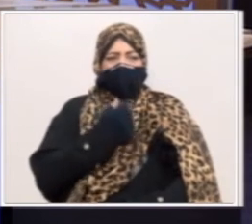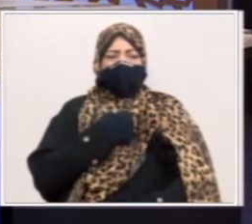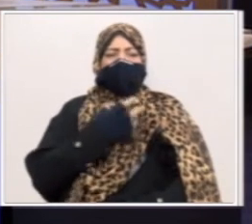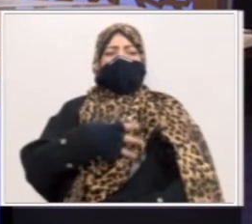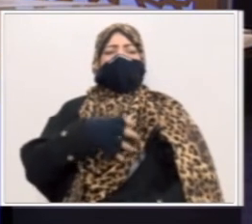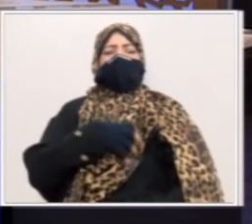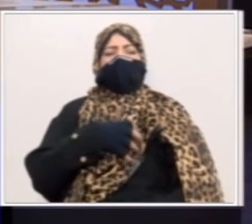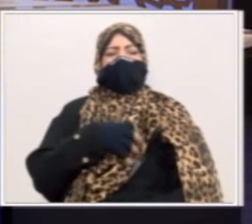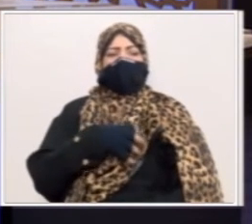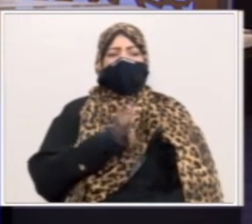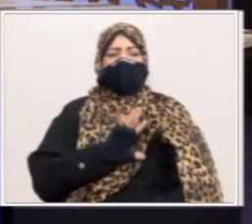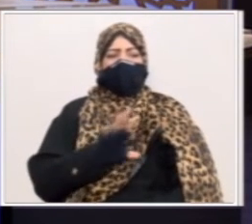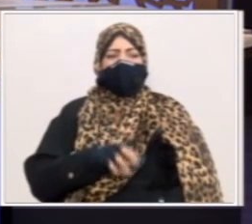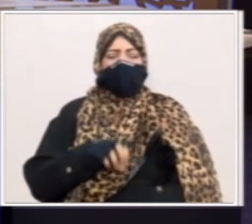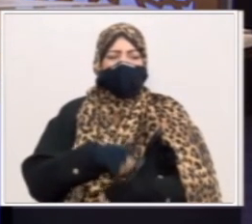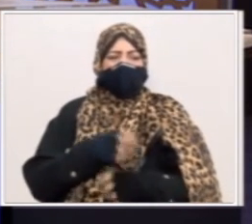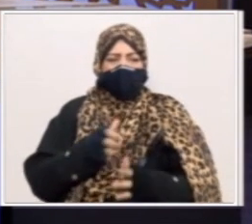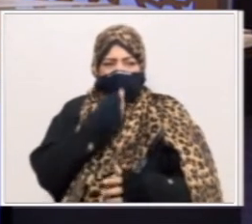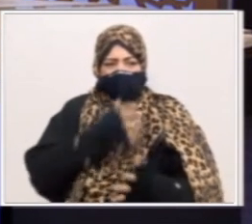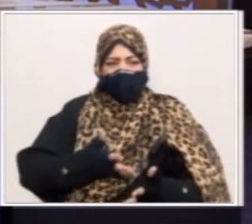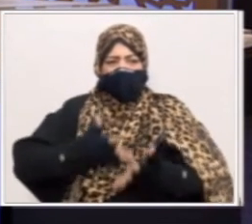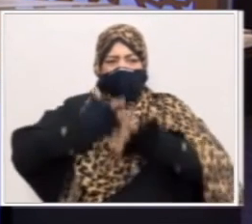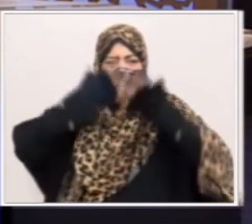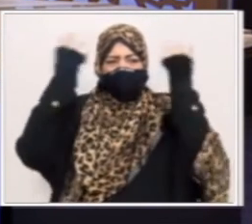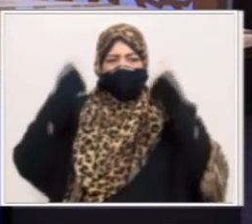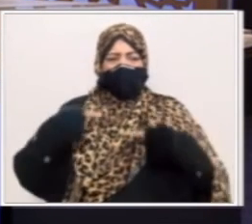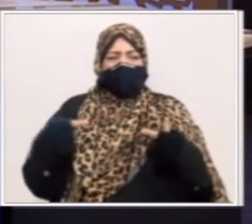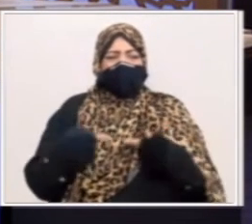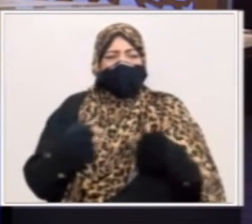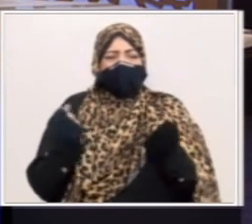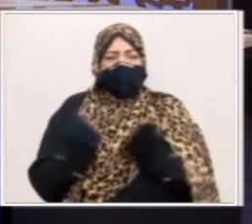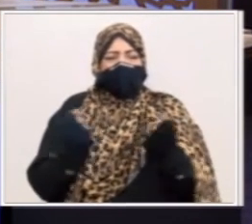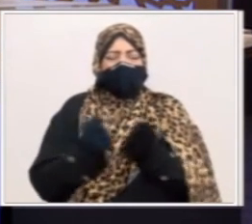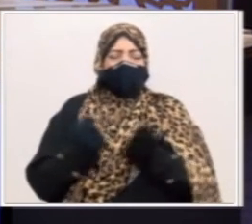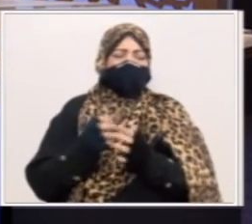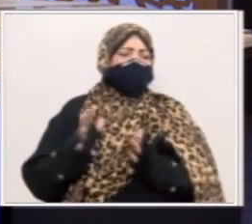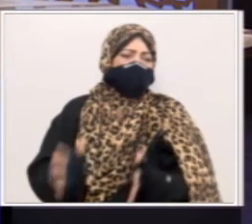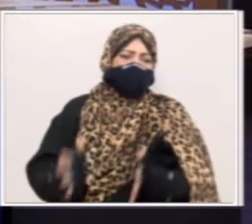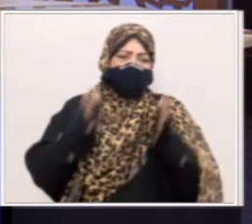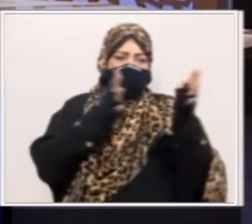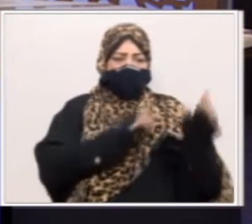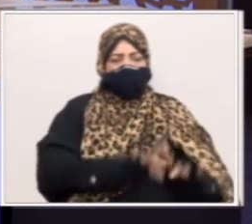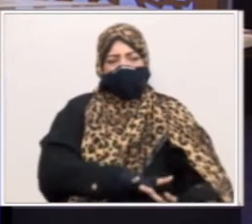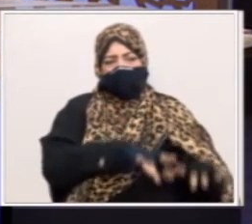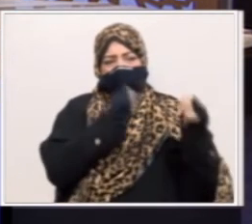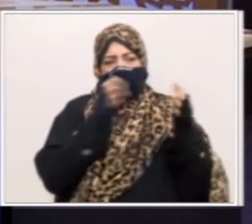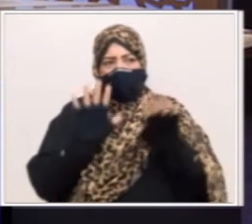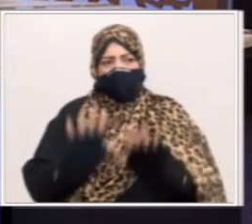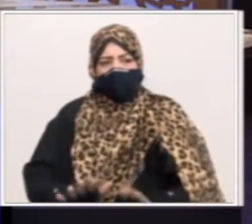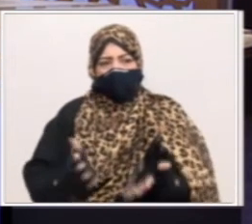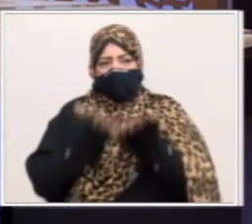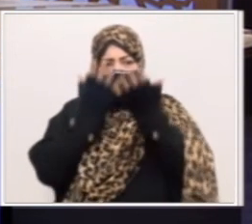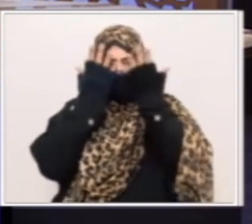وكذا، ففي هذه الحالة يترك هذا الأمر وينتقل إلى التيمم، لأن الانتقال إلى التيمم إما بسبب المرض